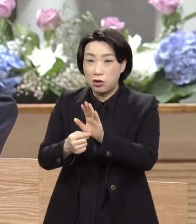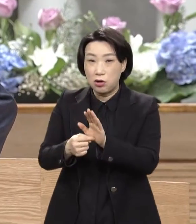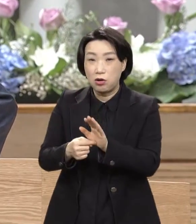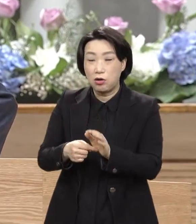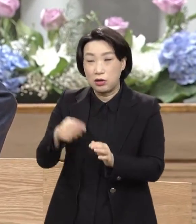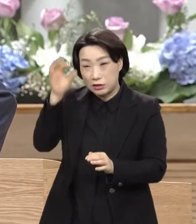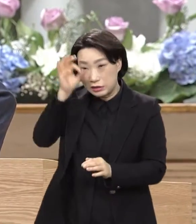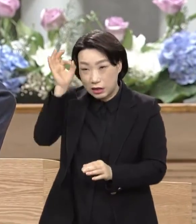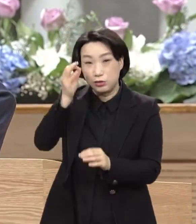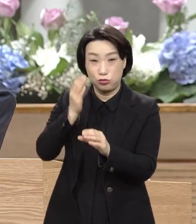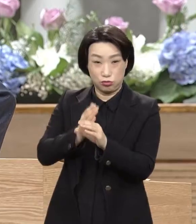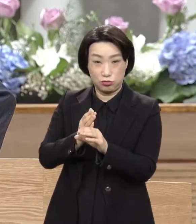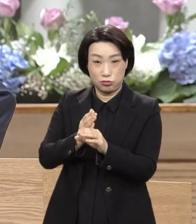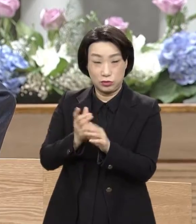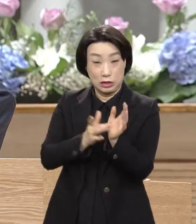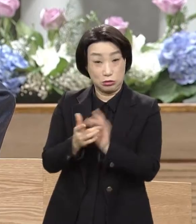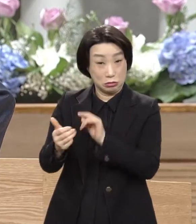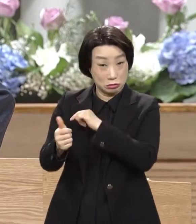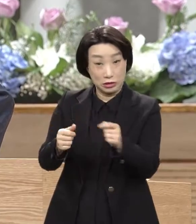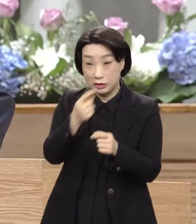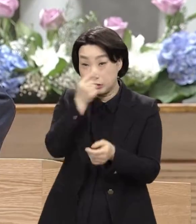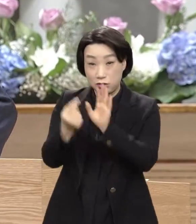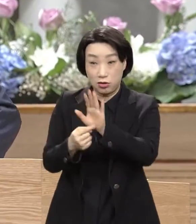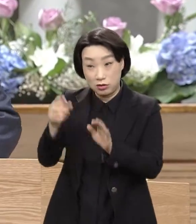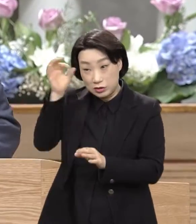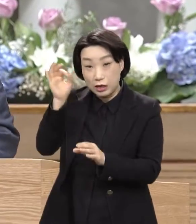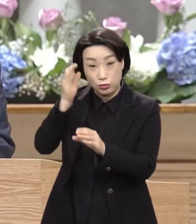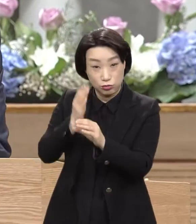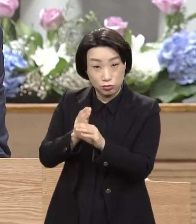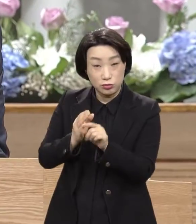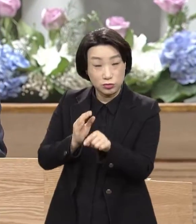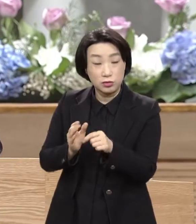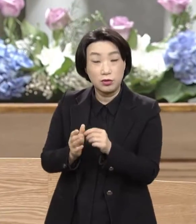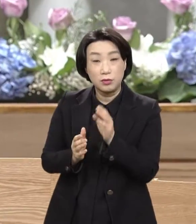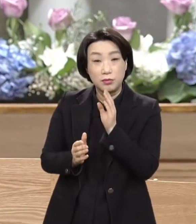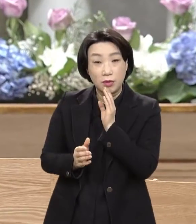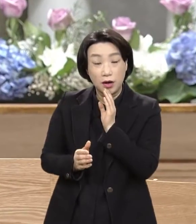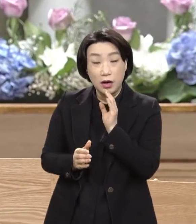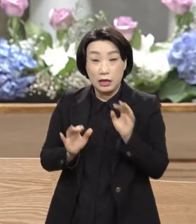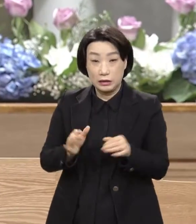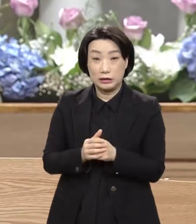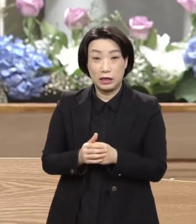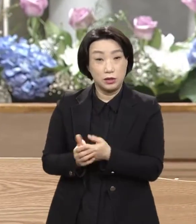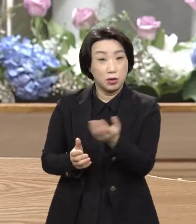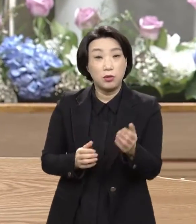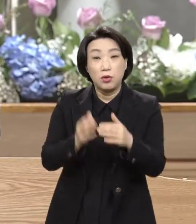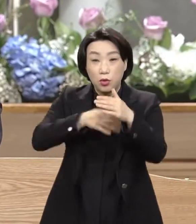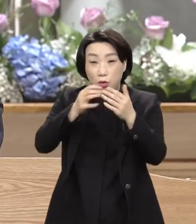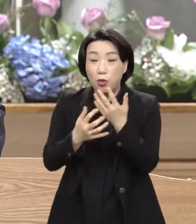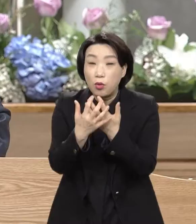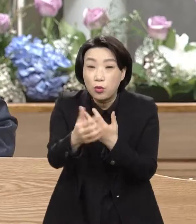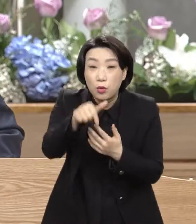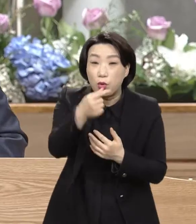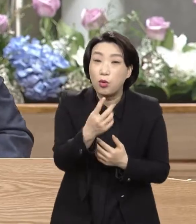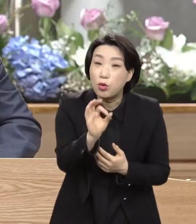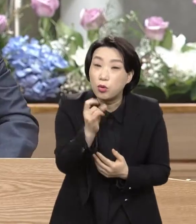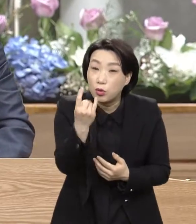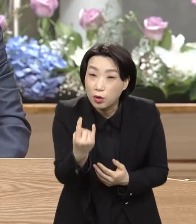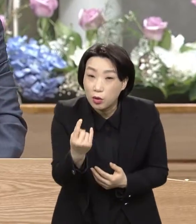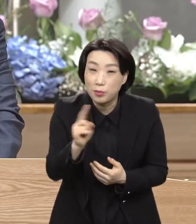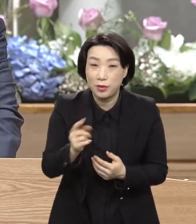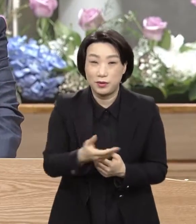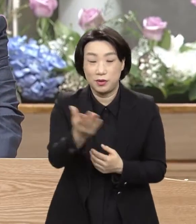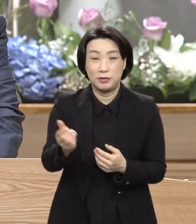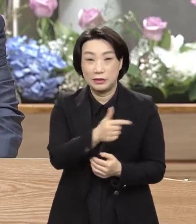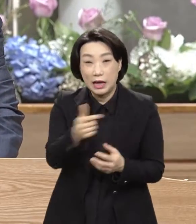찾으며 그를 죽일 증거를 찾죠. 근데 이 공회라는 것이 무엇이냐?